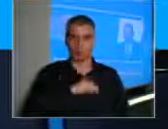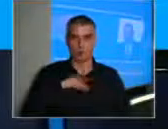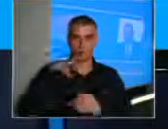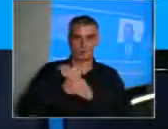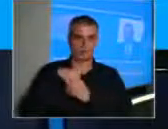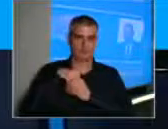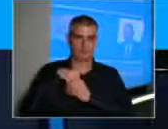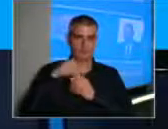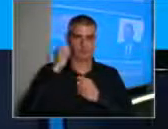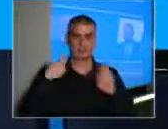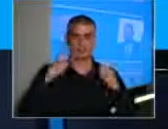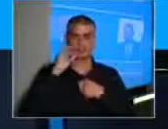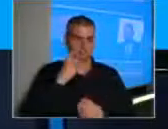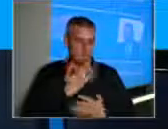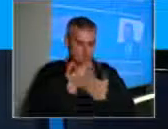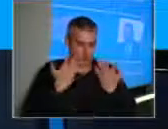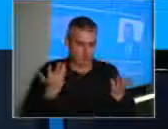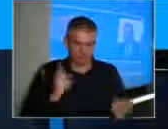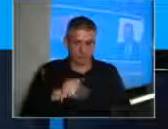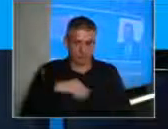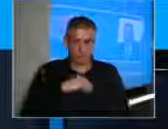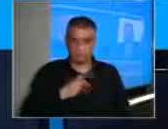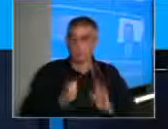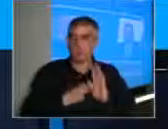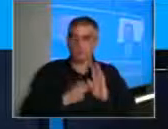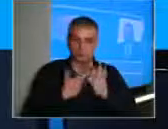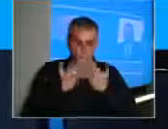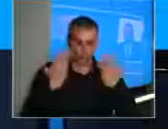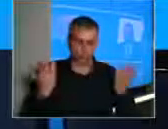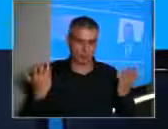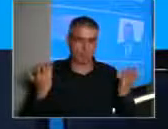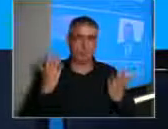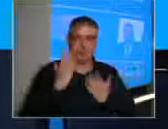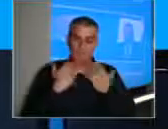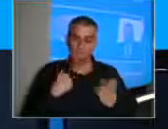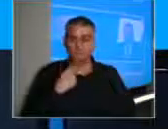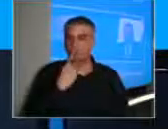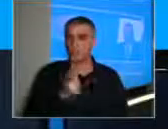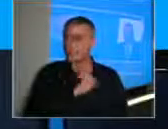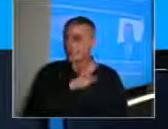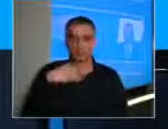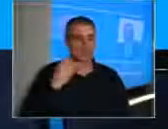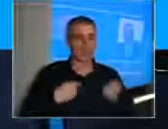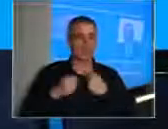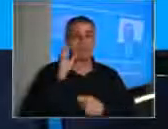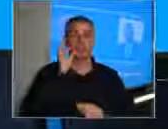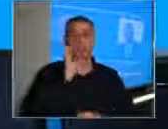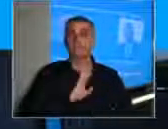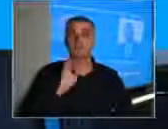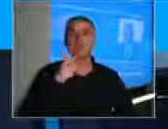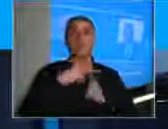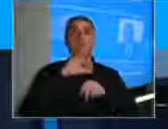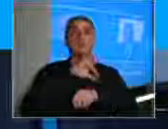מוכנים ללגליזציה של... בחד משמעי, חד משמעי. חד משמעי, כבר אומר, מעכשיו אני אומר, לא תהיה לגליזציה בסמים, חוץ